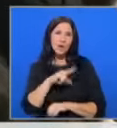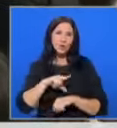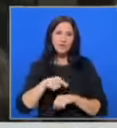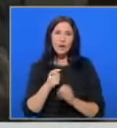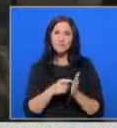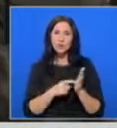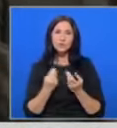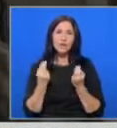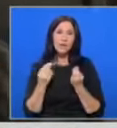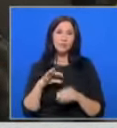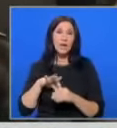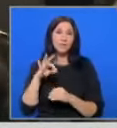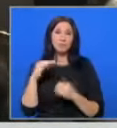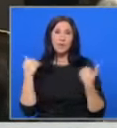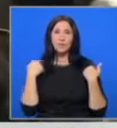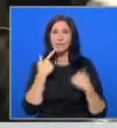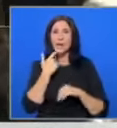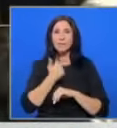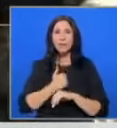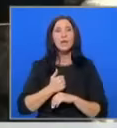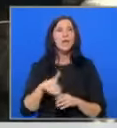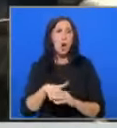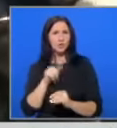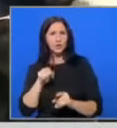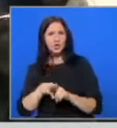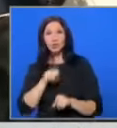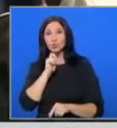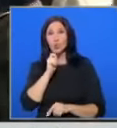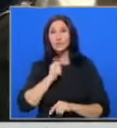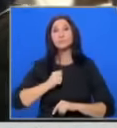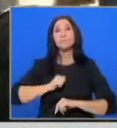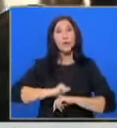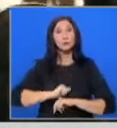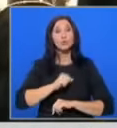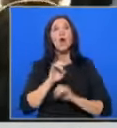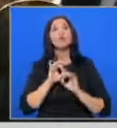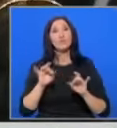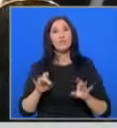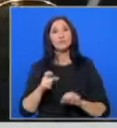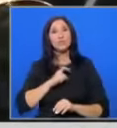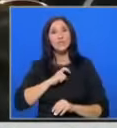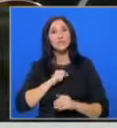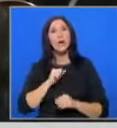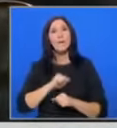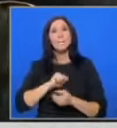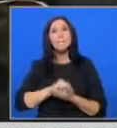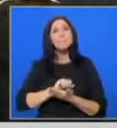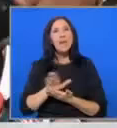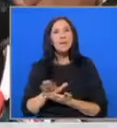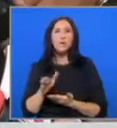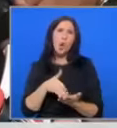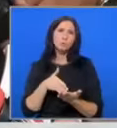по закон за най-добрия избор на кандидата за кмет и отрекоха като журналист и директор на новини в частна медия да е обслужвал интереси на